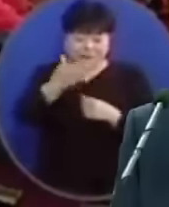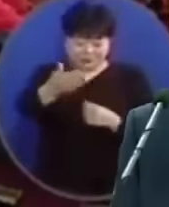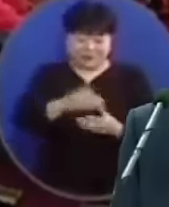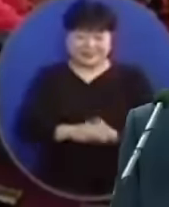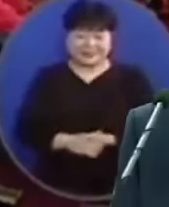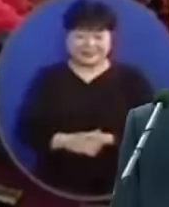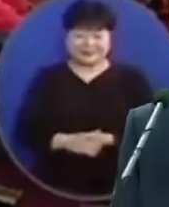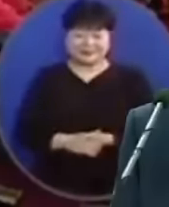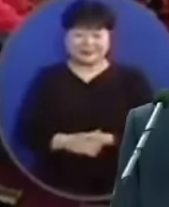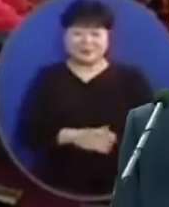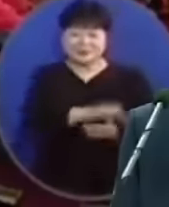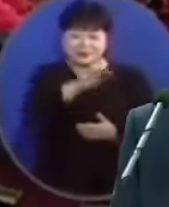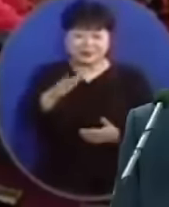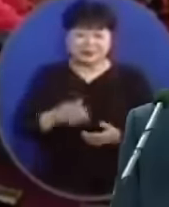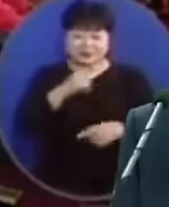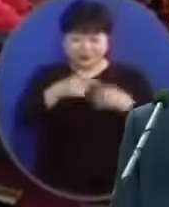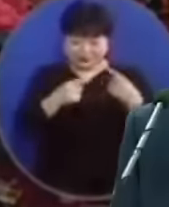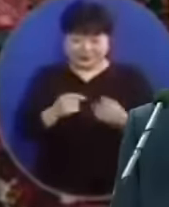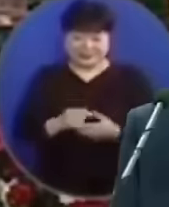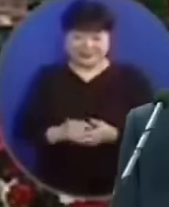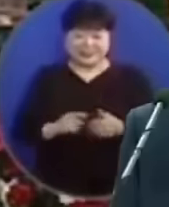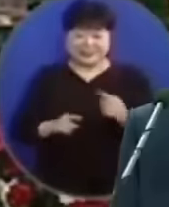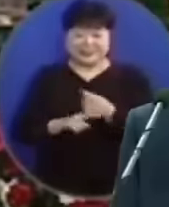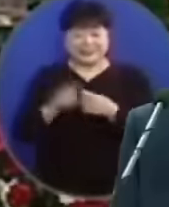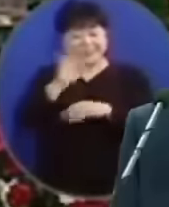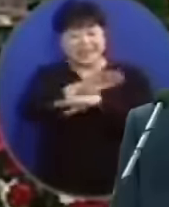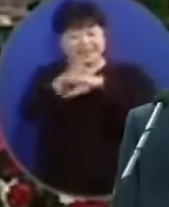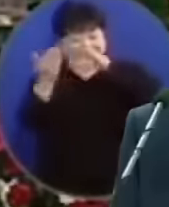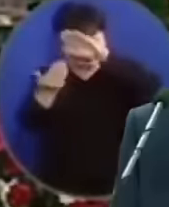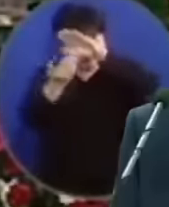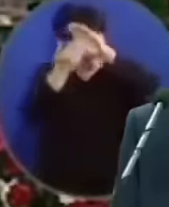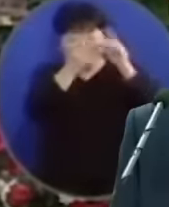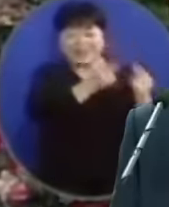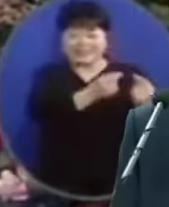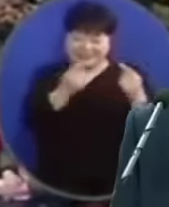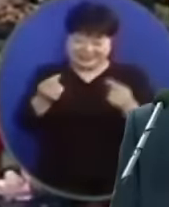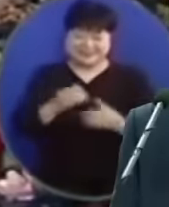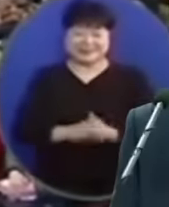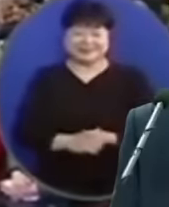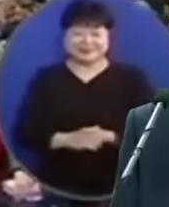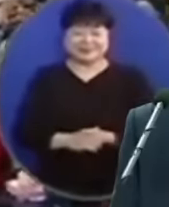것입니다. 우리 한번 따라 말씀해주세요. 뜻이 하늘에서 이루어진 것 같이